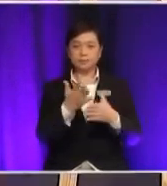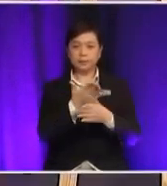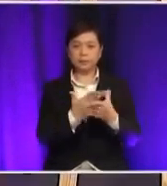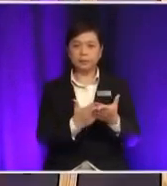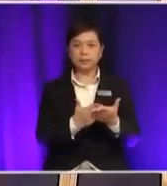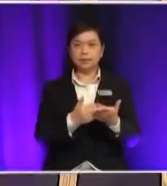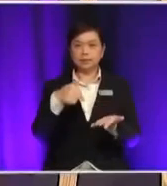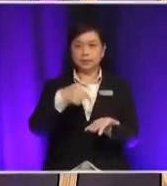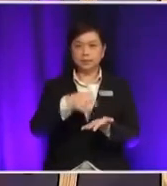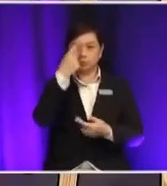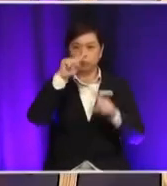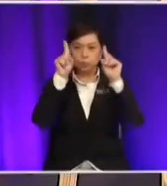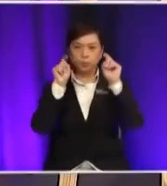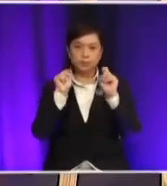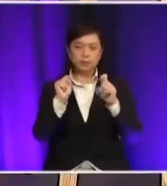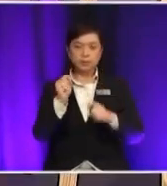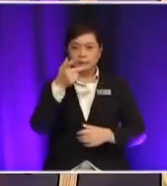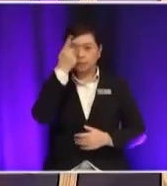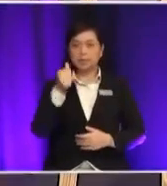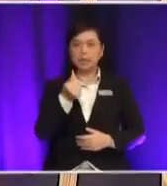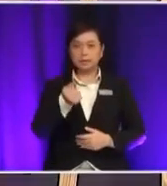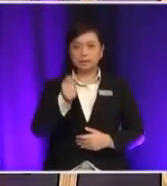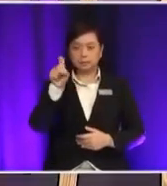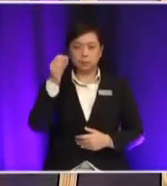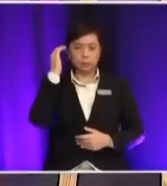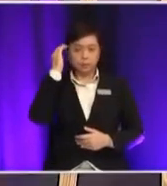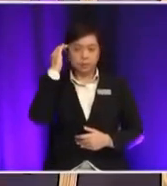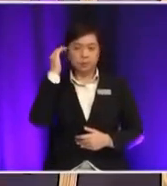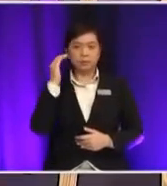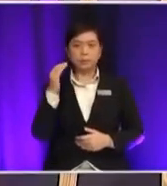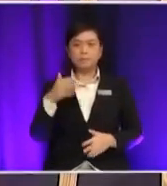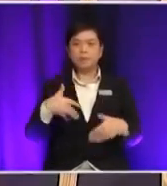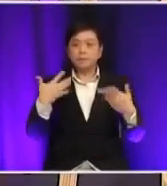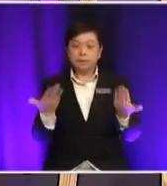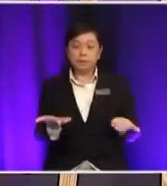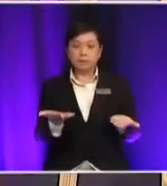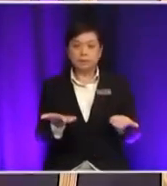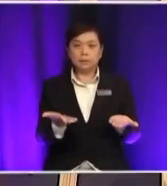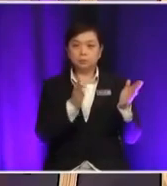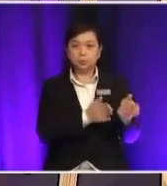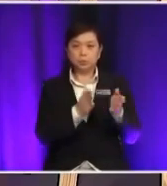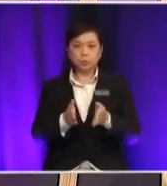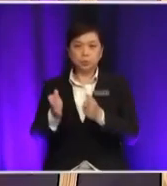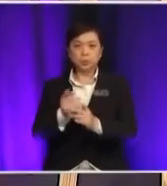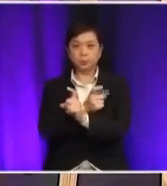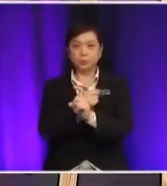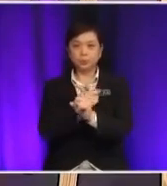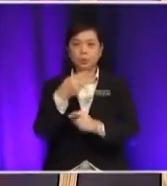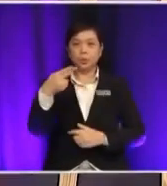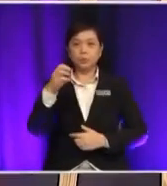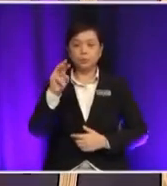anda perlu mengetahui perbedaan antara Bagaimana penyusunan kromosom yaitu kromosom homology